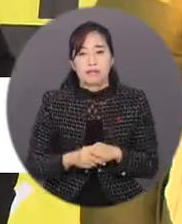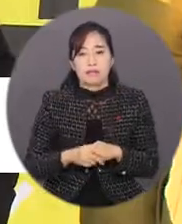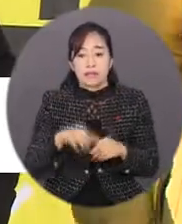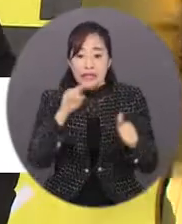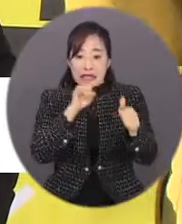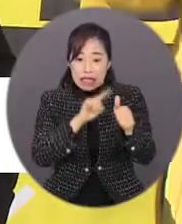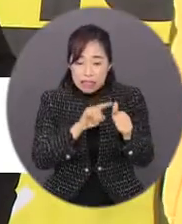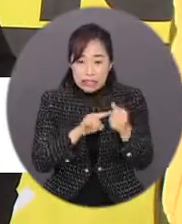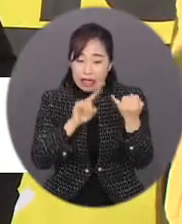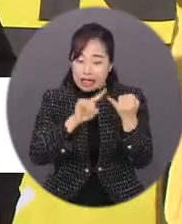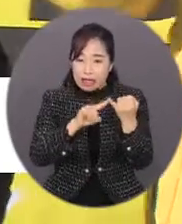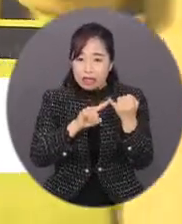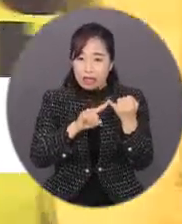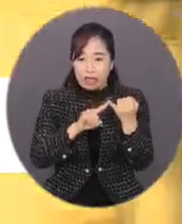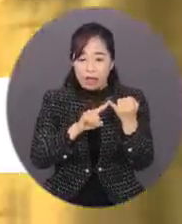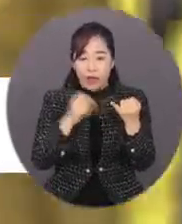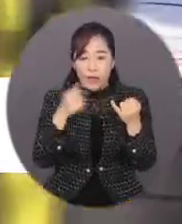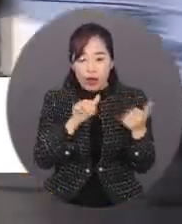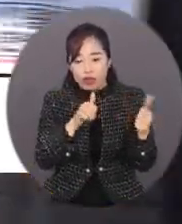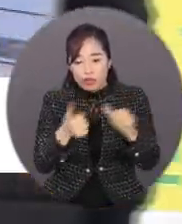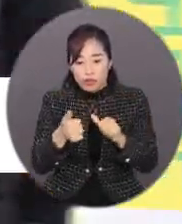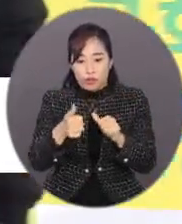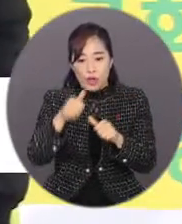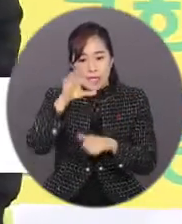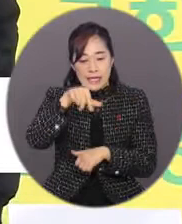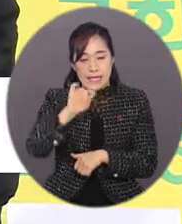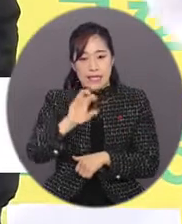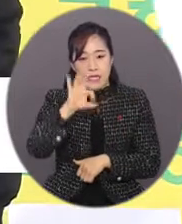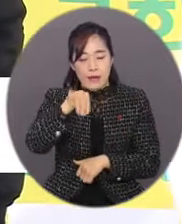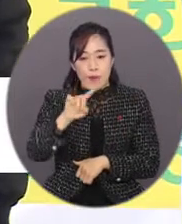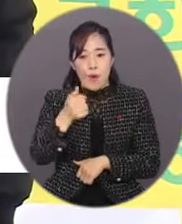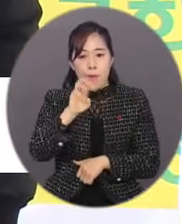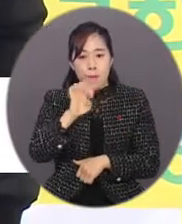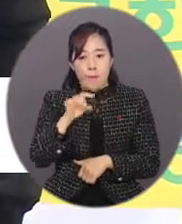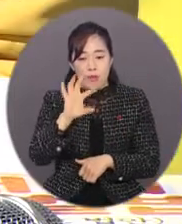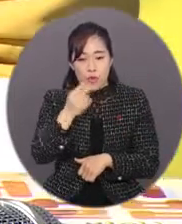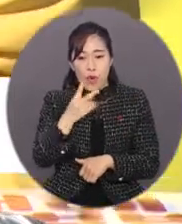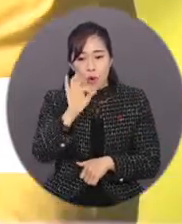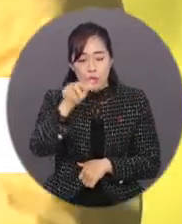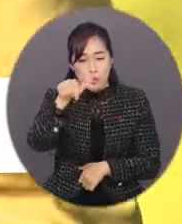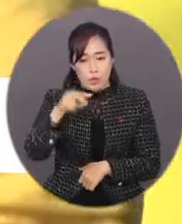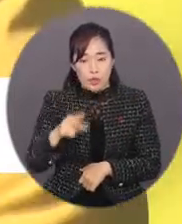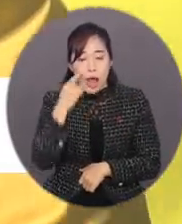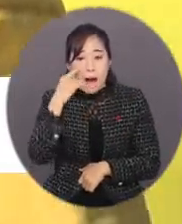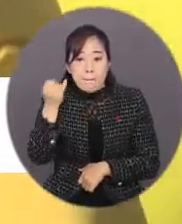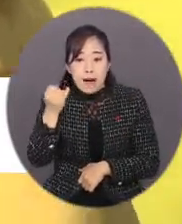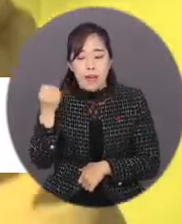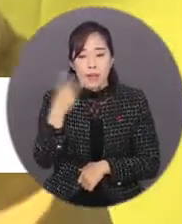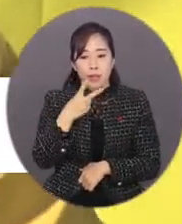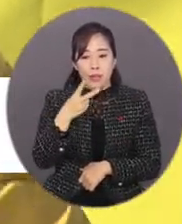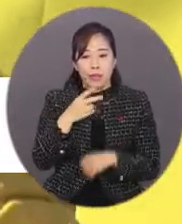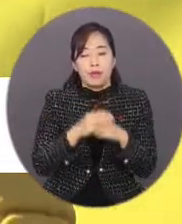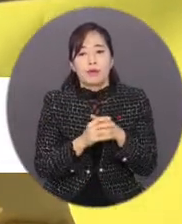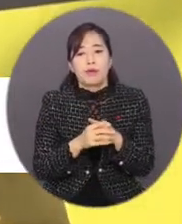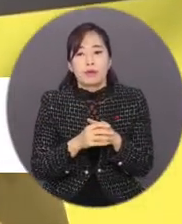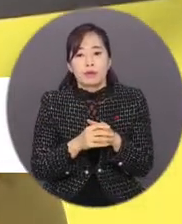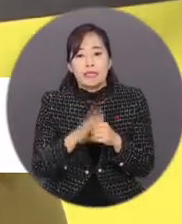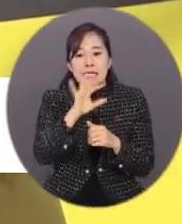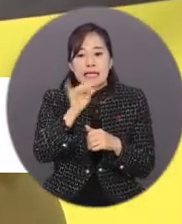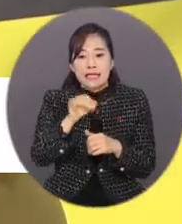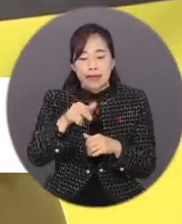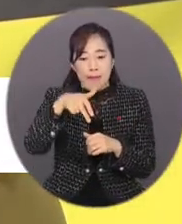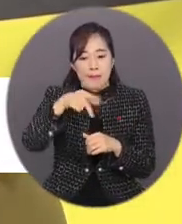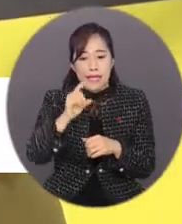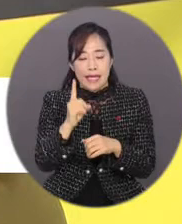강 원내대표와 고 김용균 씨의 어머니인 김미숙 씨, 고 이한빛 PD의 아버지인 이용관 씨 등은 눈에